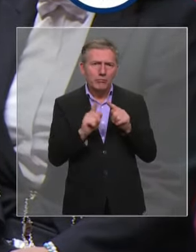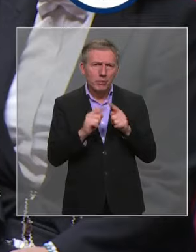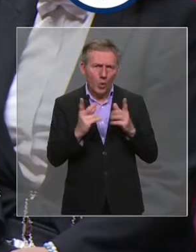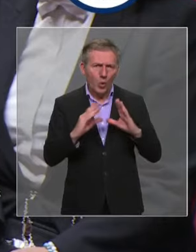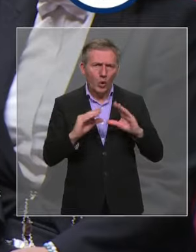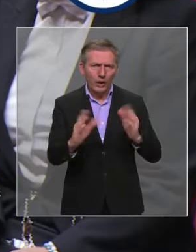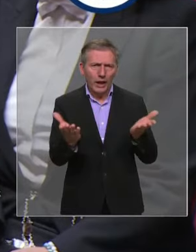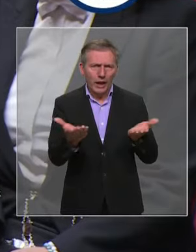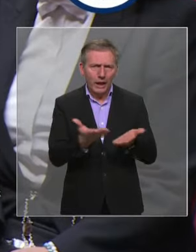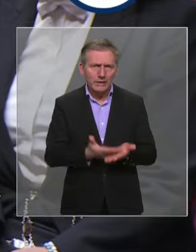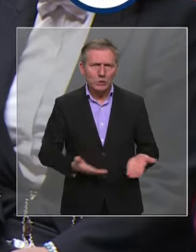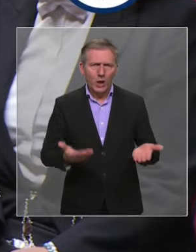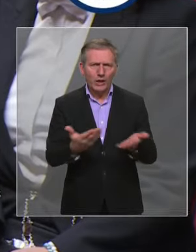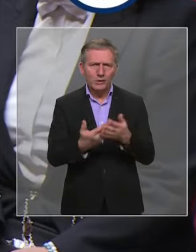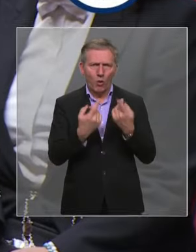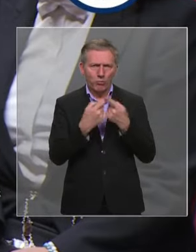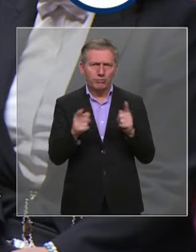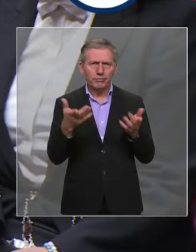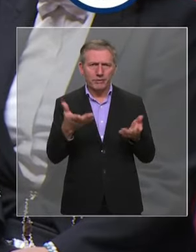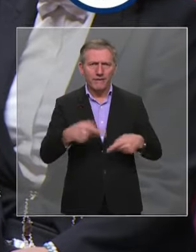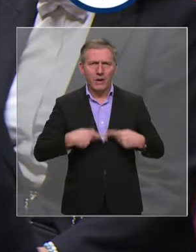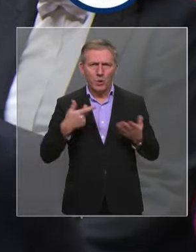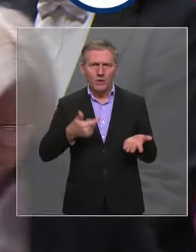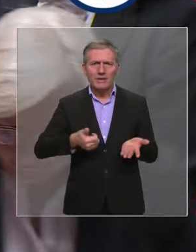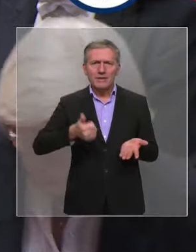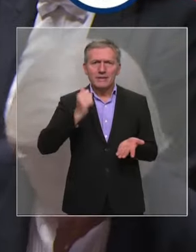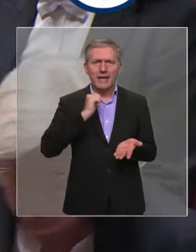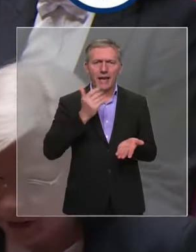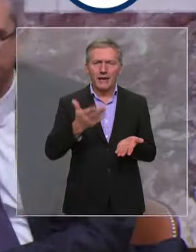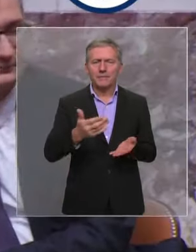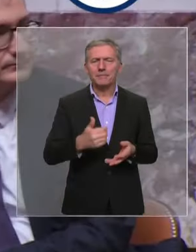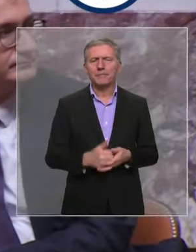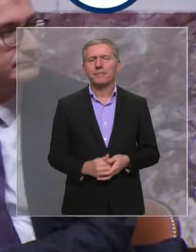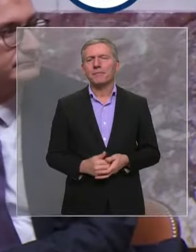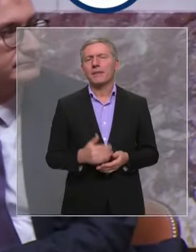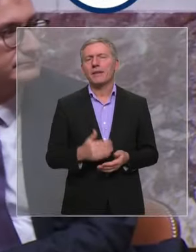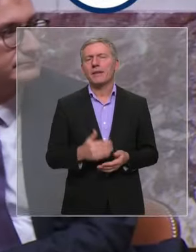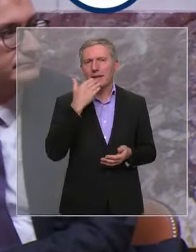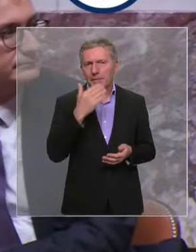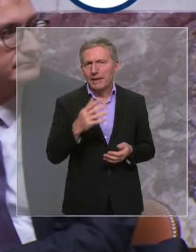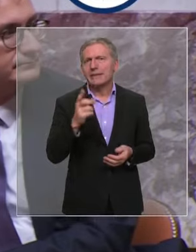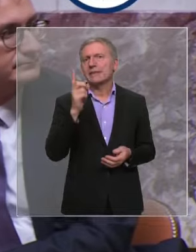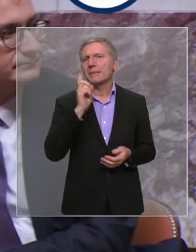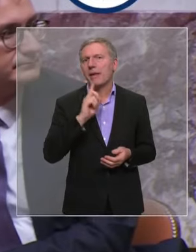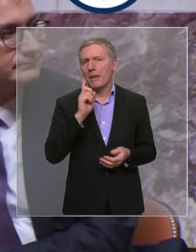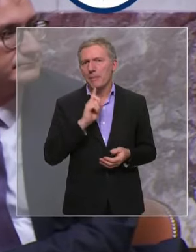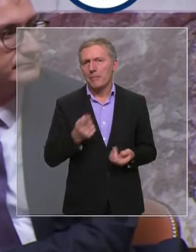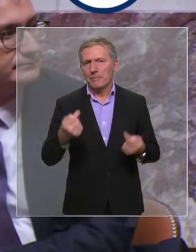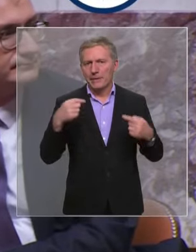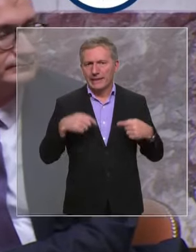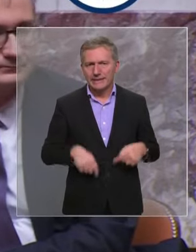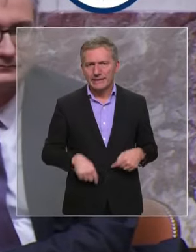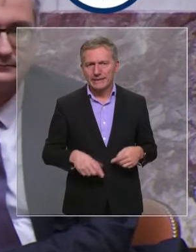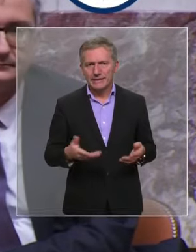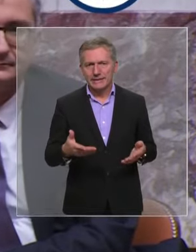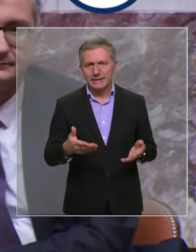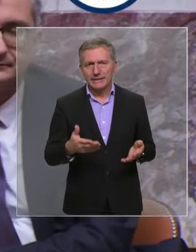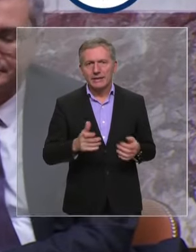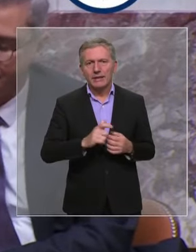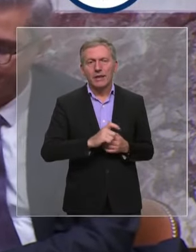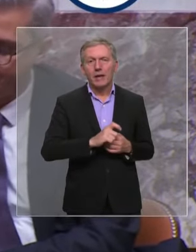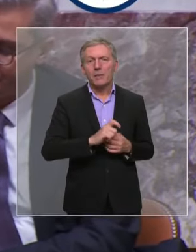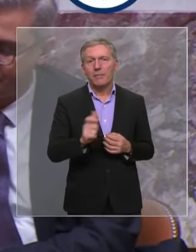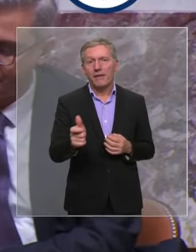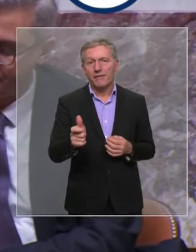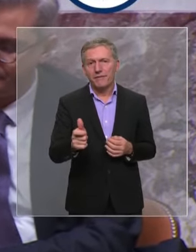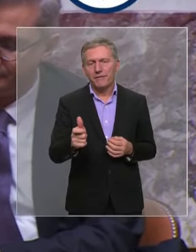factuel de la situation que nous avons vécue hier. Je vous remercie, Madame la Ministre. La parole